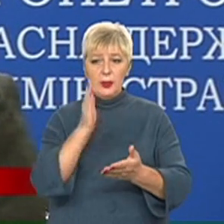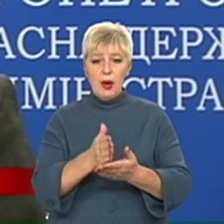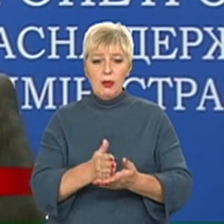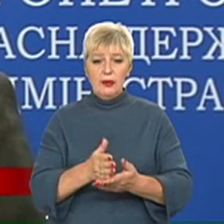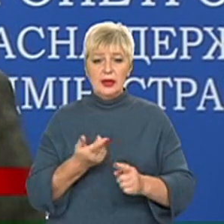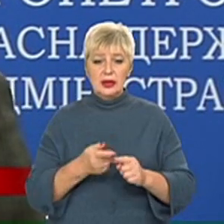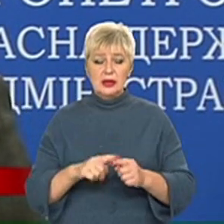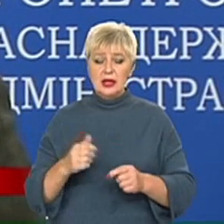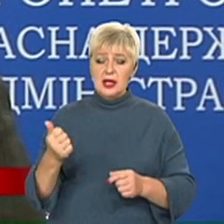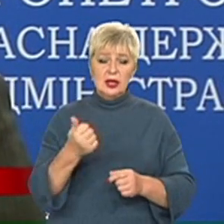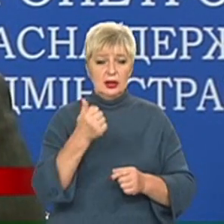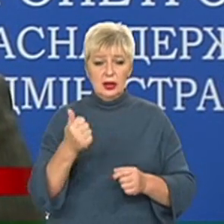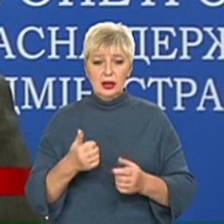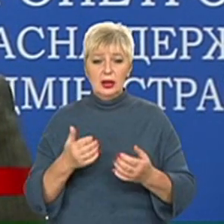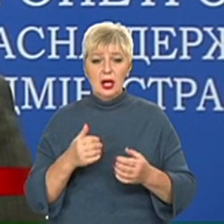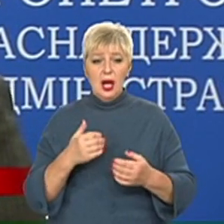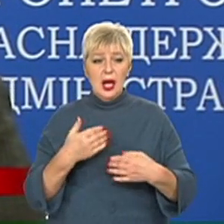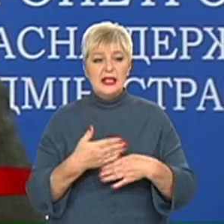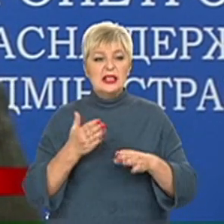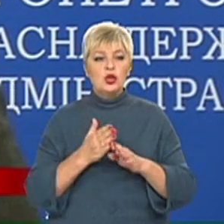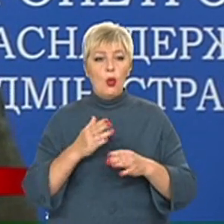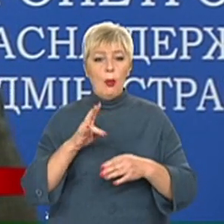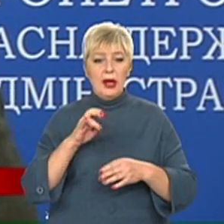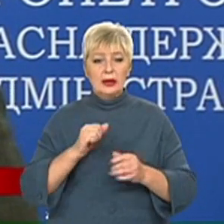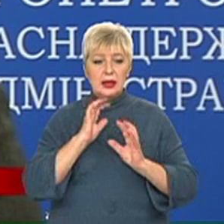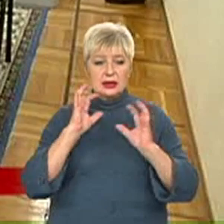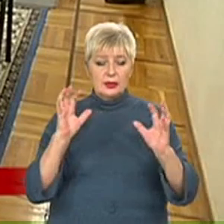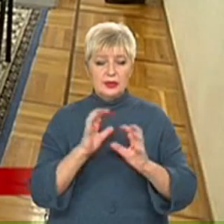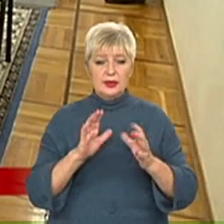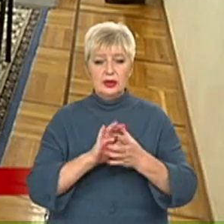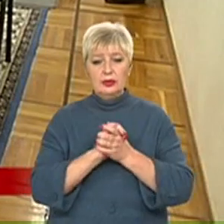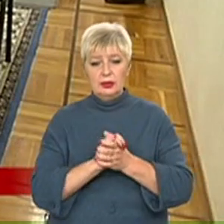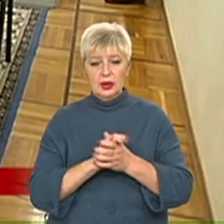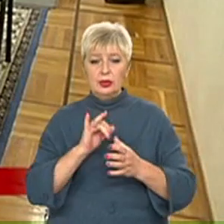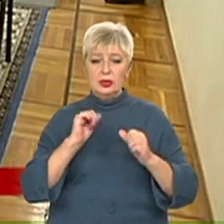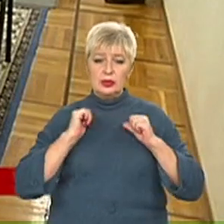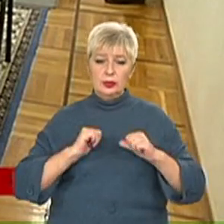спрямування. Це єдиний наразі інструмент для забезпечення миру та спокою в Україні.